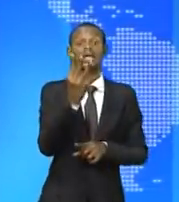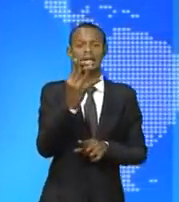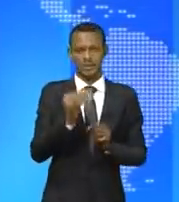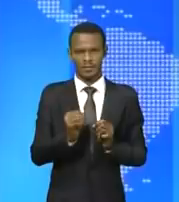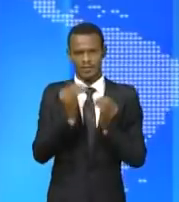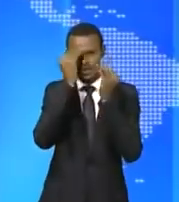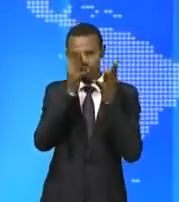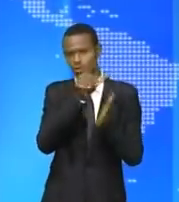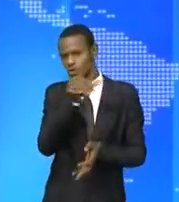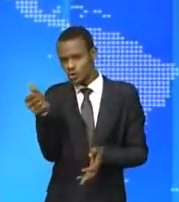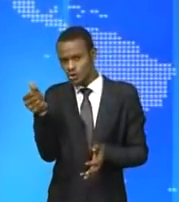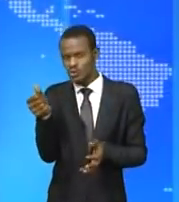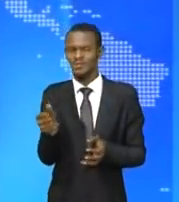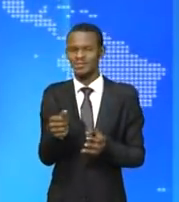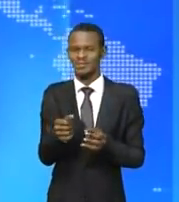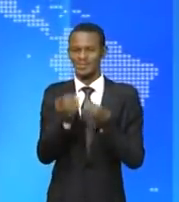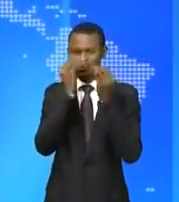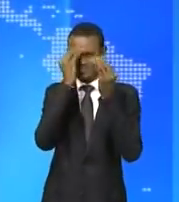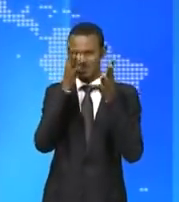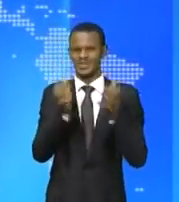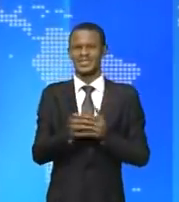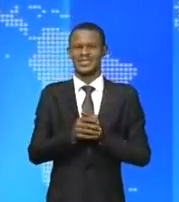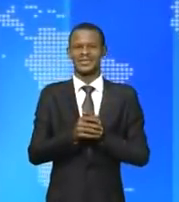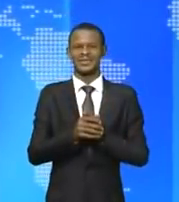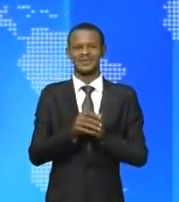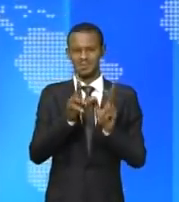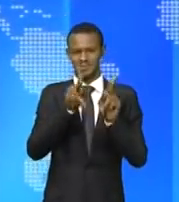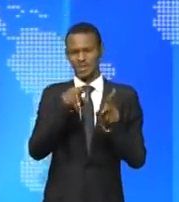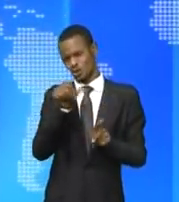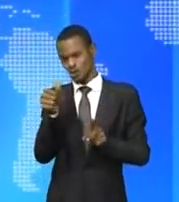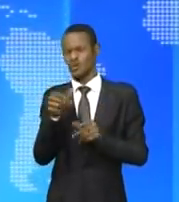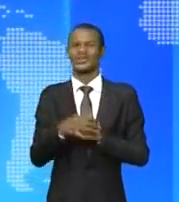session d'information sera présentée par Mireille Ndeke